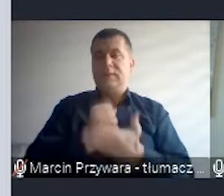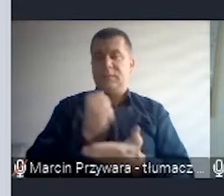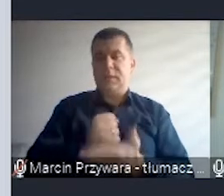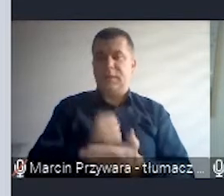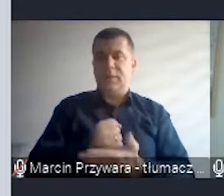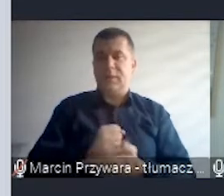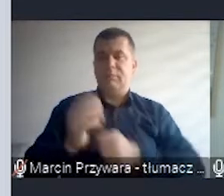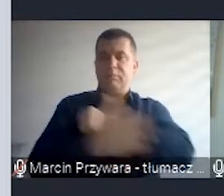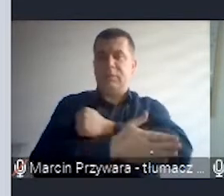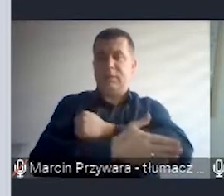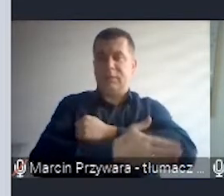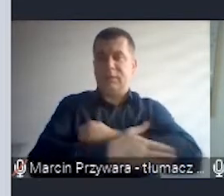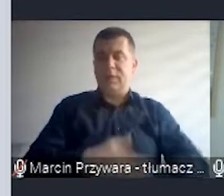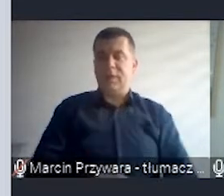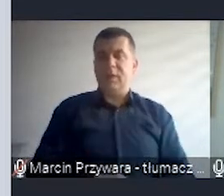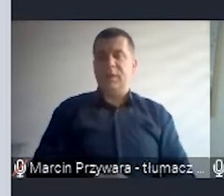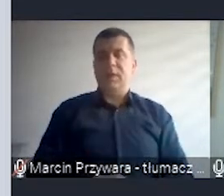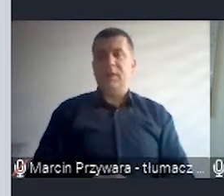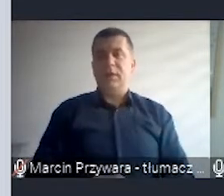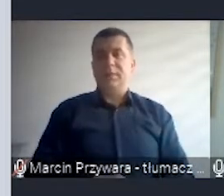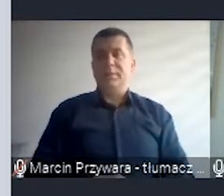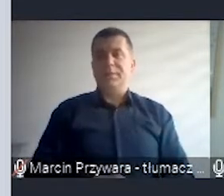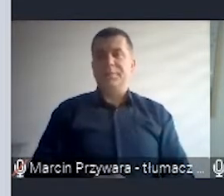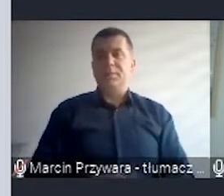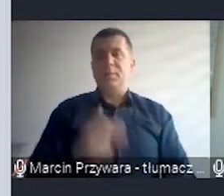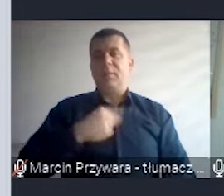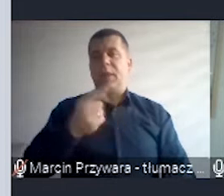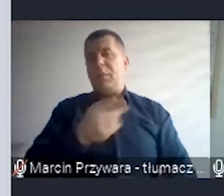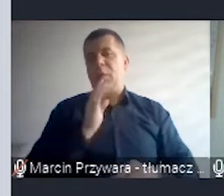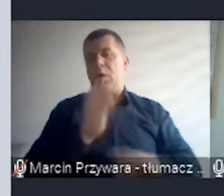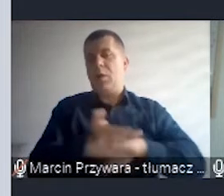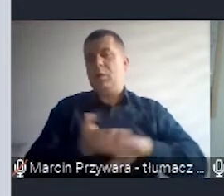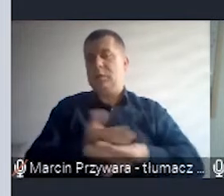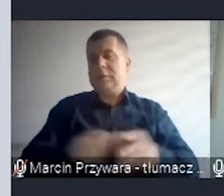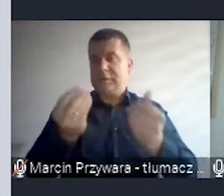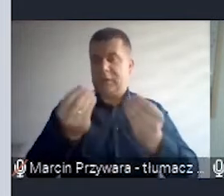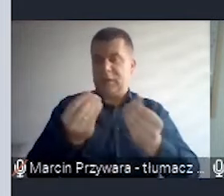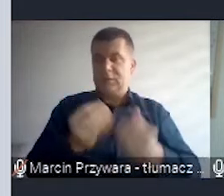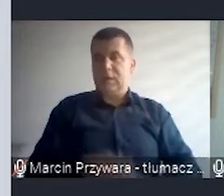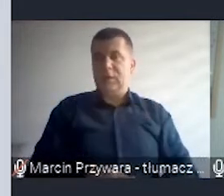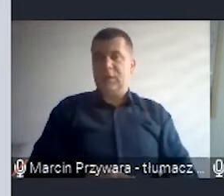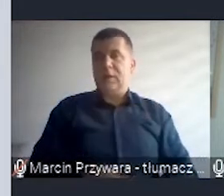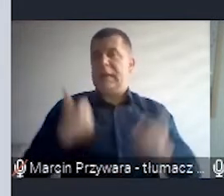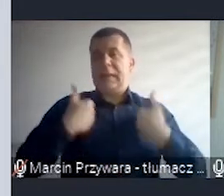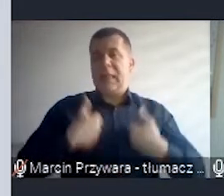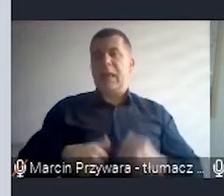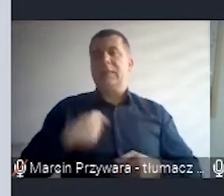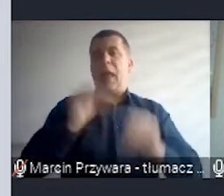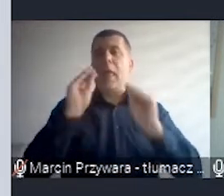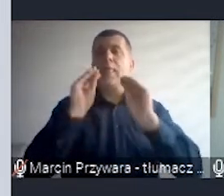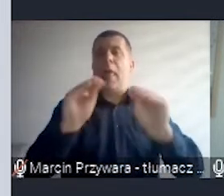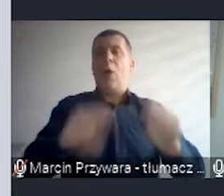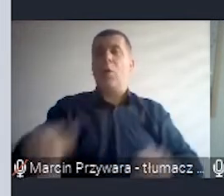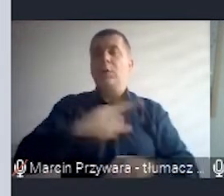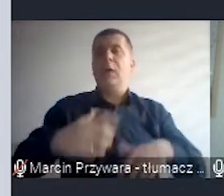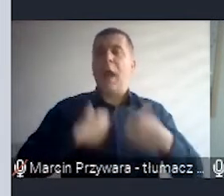kwestia podstawowa związana z nadużyciami finansowymi. Tak jak powiedziałem, nie chcę Was nauczyć